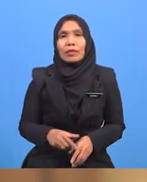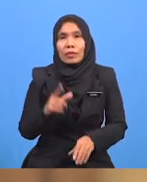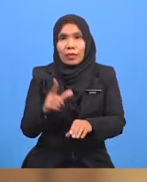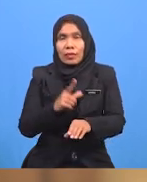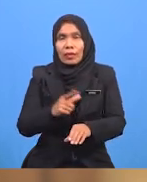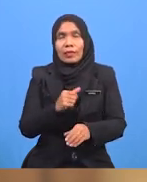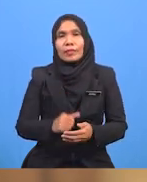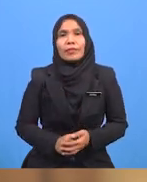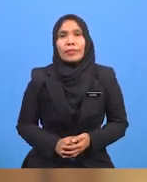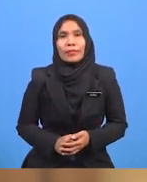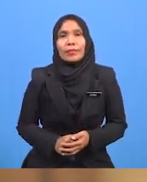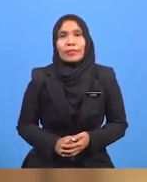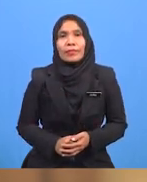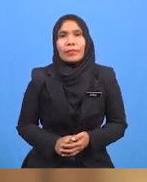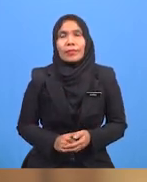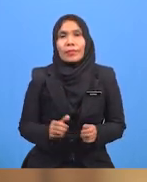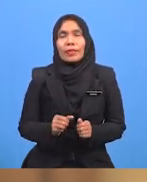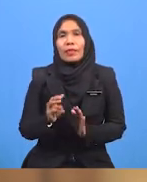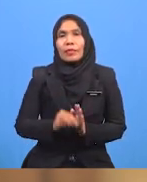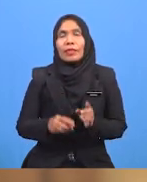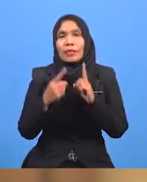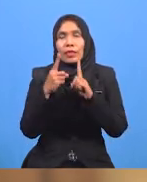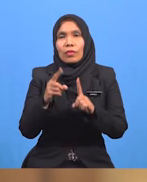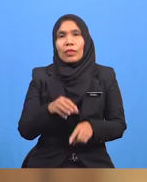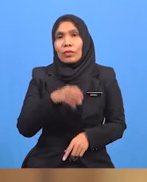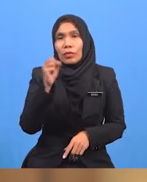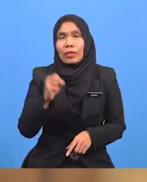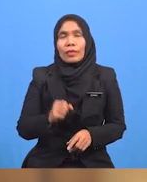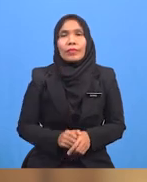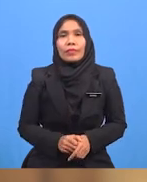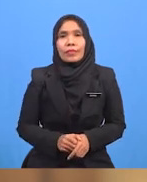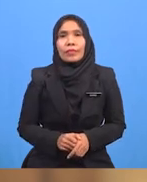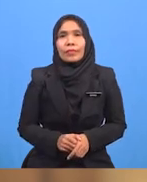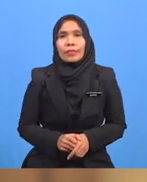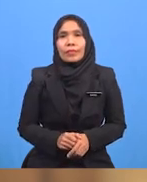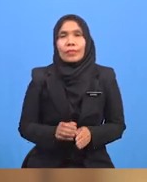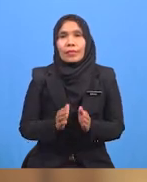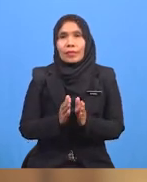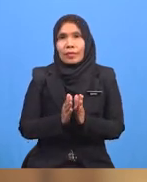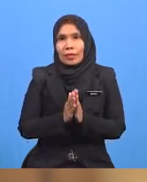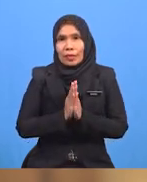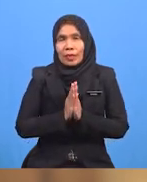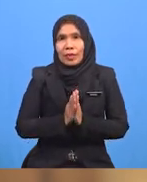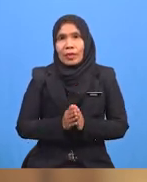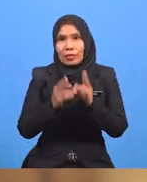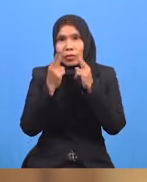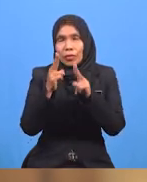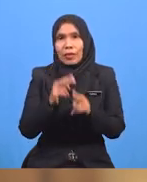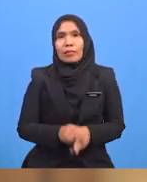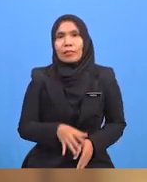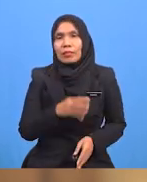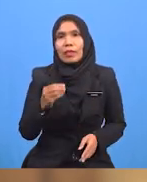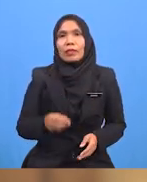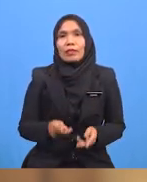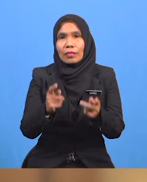tanpa jemu dengan menjawab pelbagai bentuk shalat sehingga itu salam hormat dan terima kasih dari